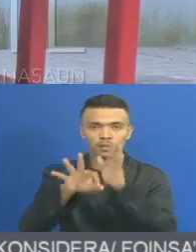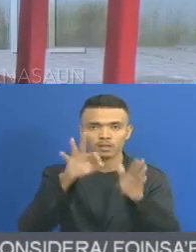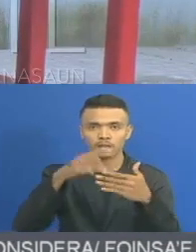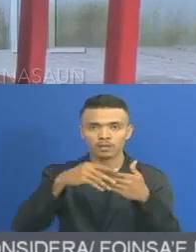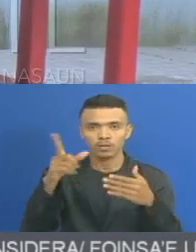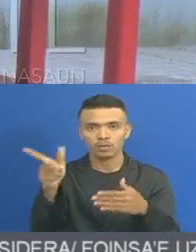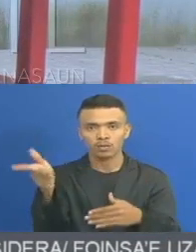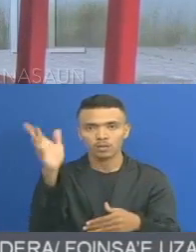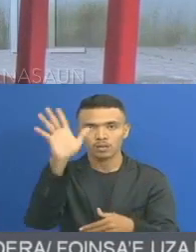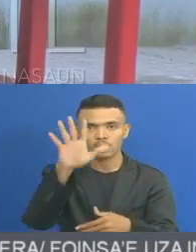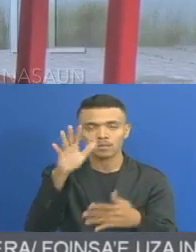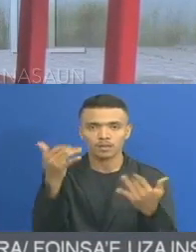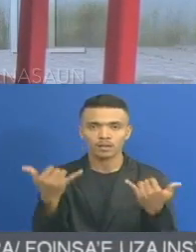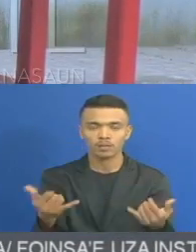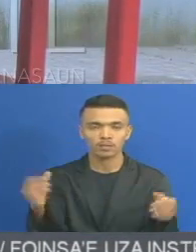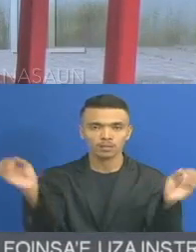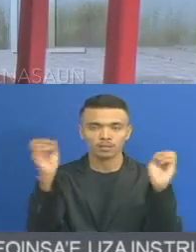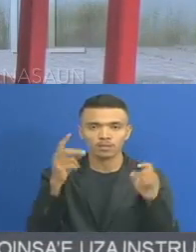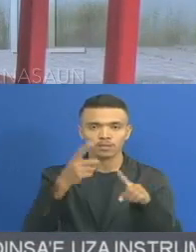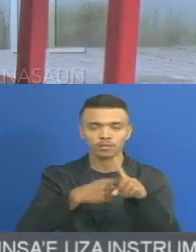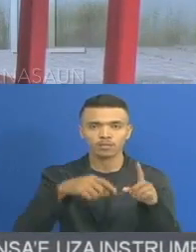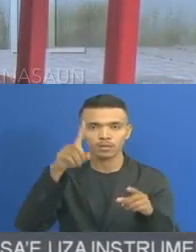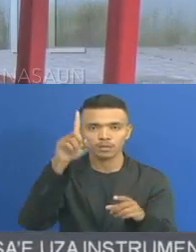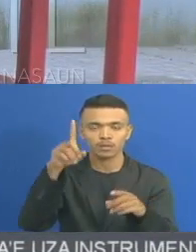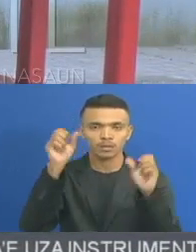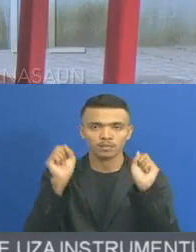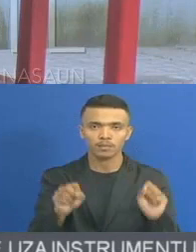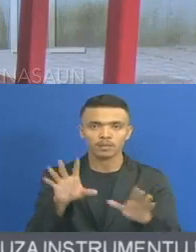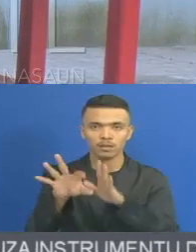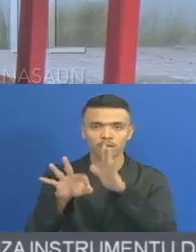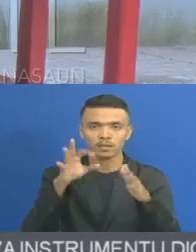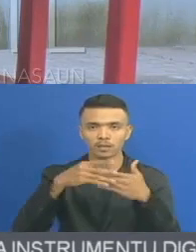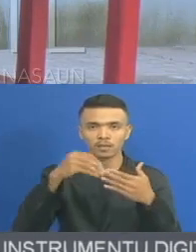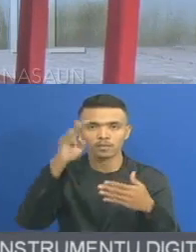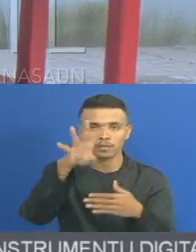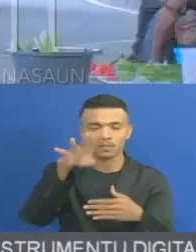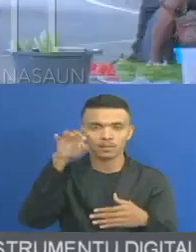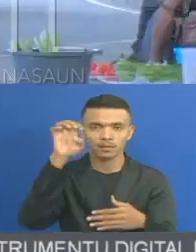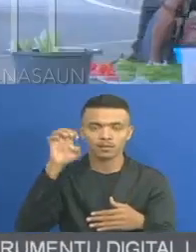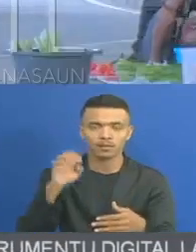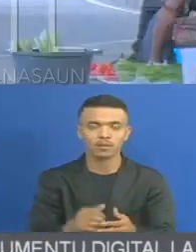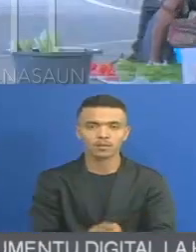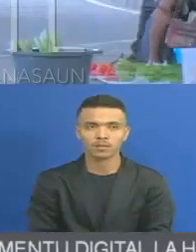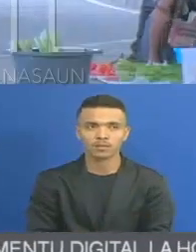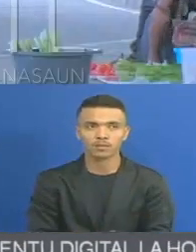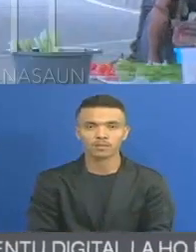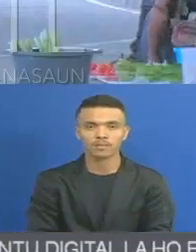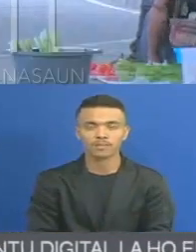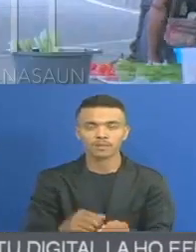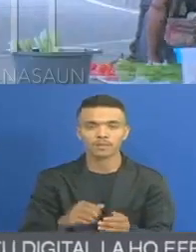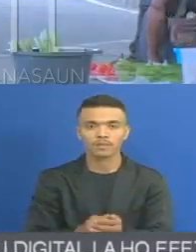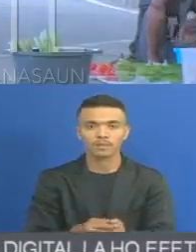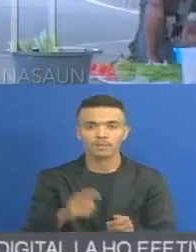asa agora ne la tolo asa pulen ide beletan 400 asa ne. Suarin selok